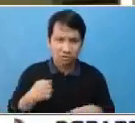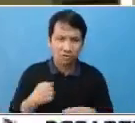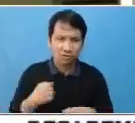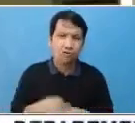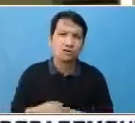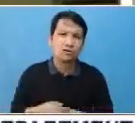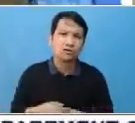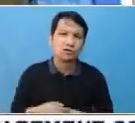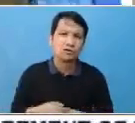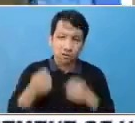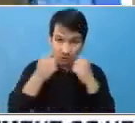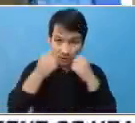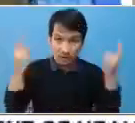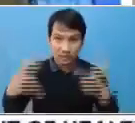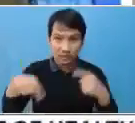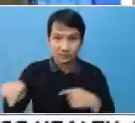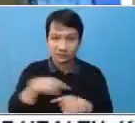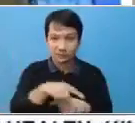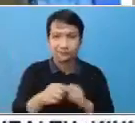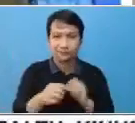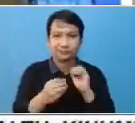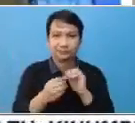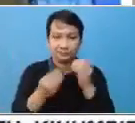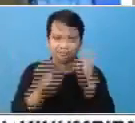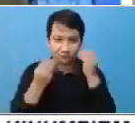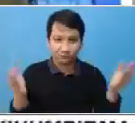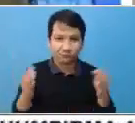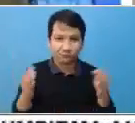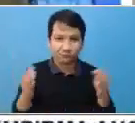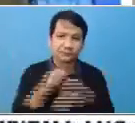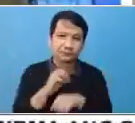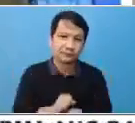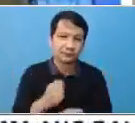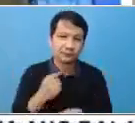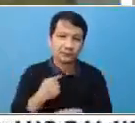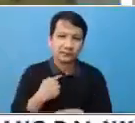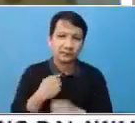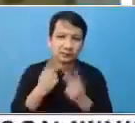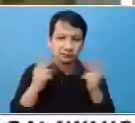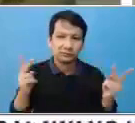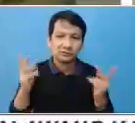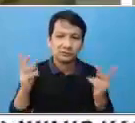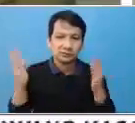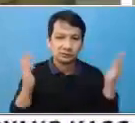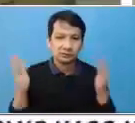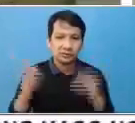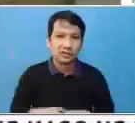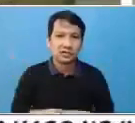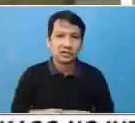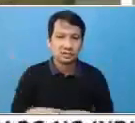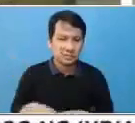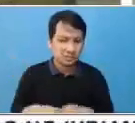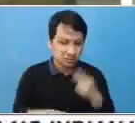More than 2 decades. Didn't happen overnight. Pero ito maganda. Doable siya.